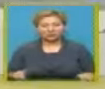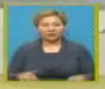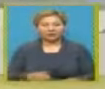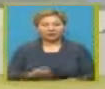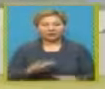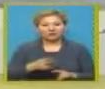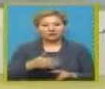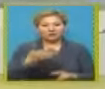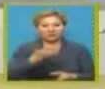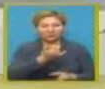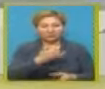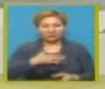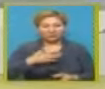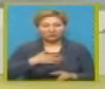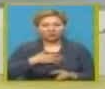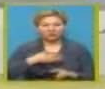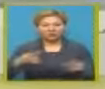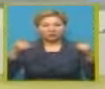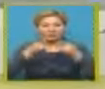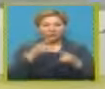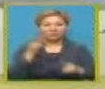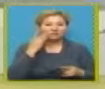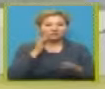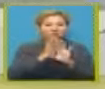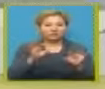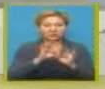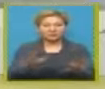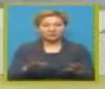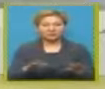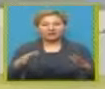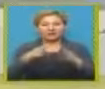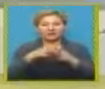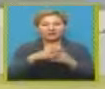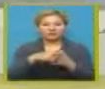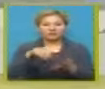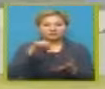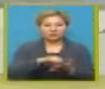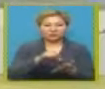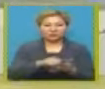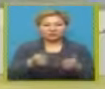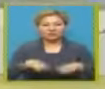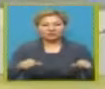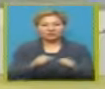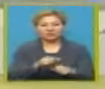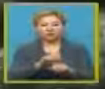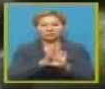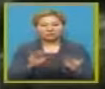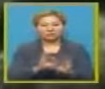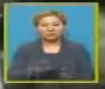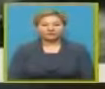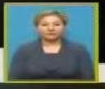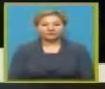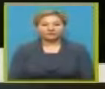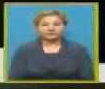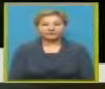тысқары қалмақ емес. Түсірілім топ Сталинград түбіндегі қанды майданда шайқасқан Әли Осман әскеровтің шағырында да болып қайтты.